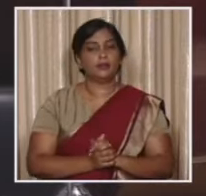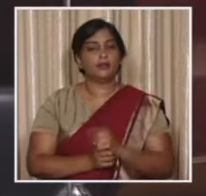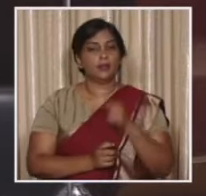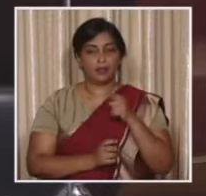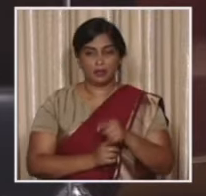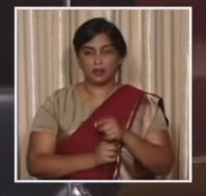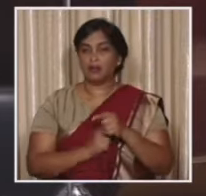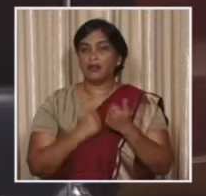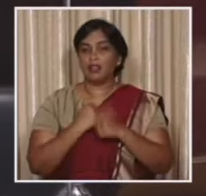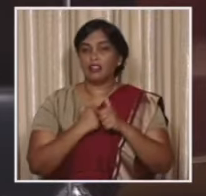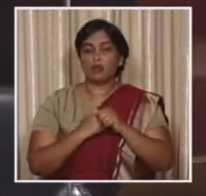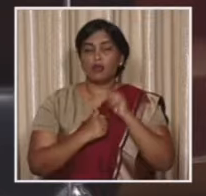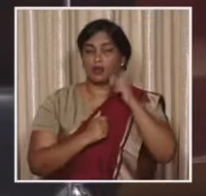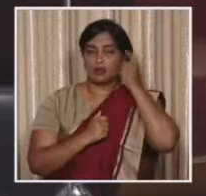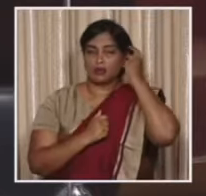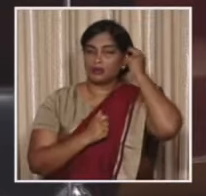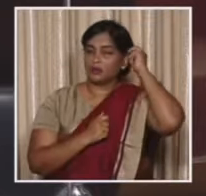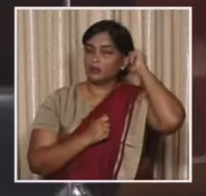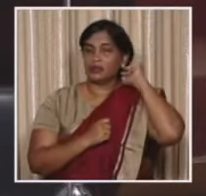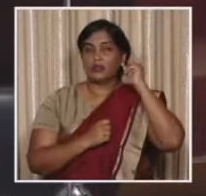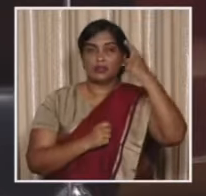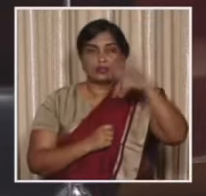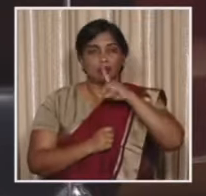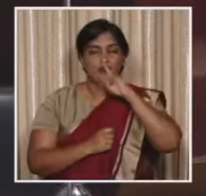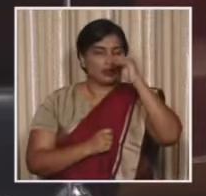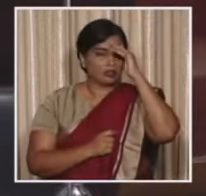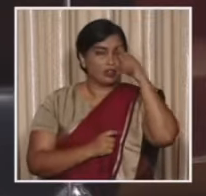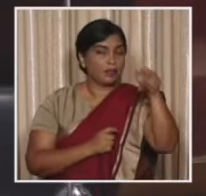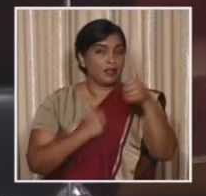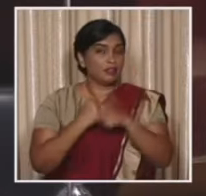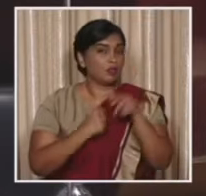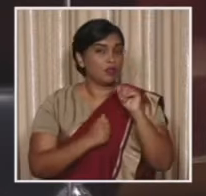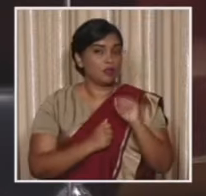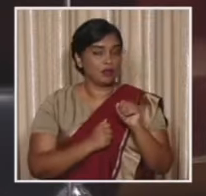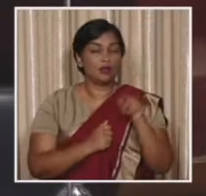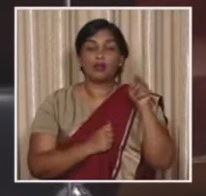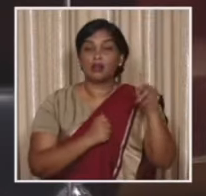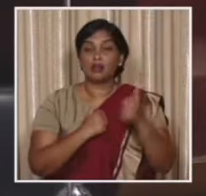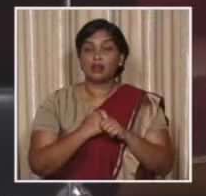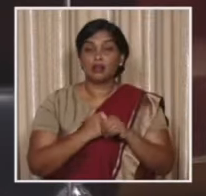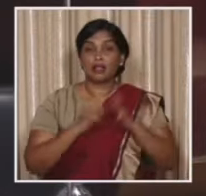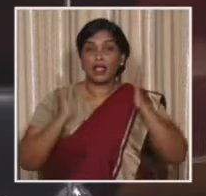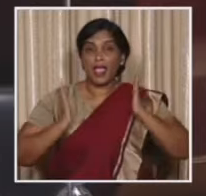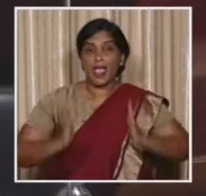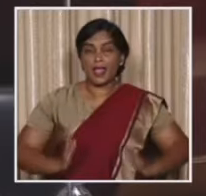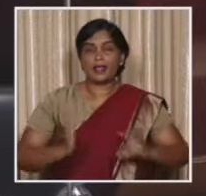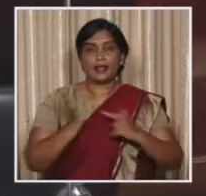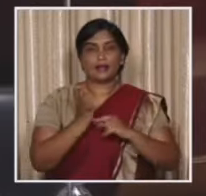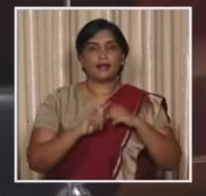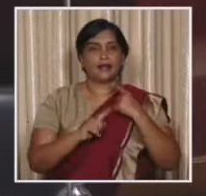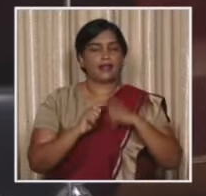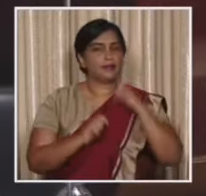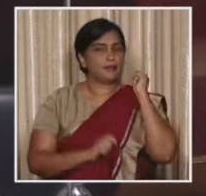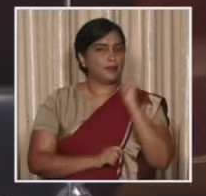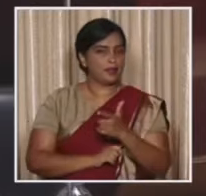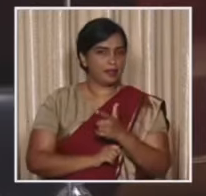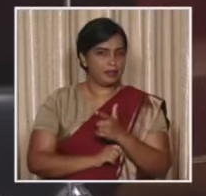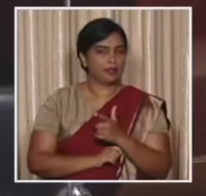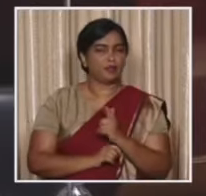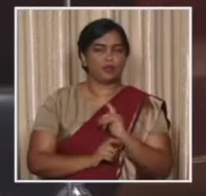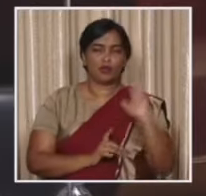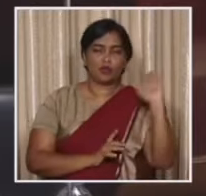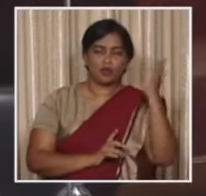me hati ni muka dana dekat ni ujuk kata rakyat tu beri. Mereka hanya anggap badak.